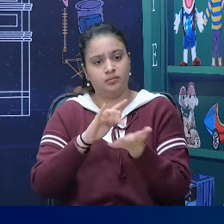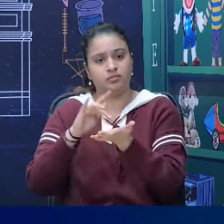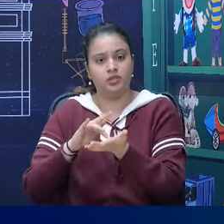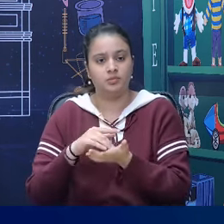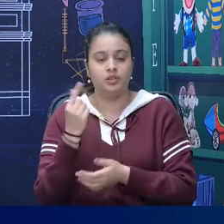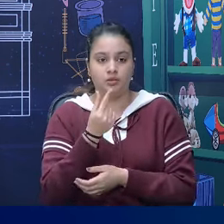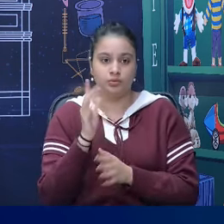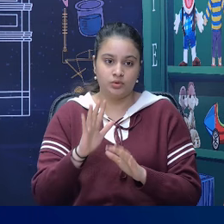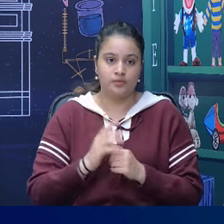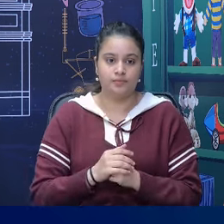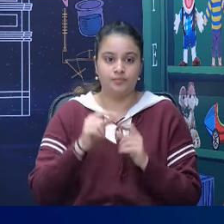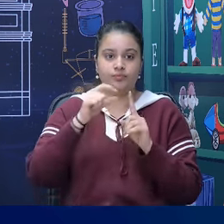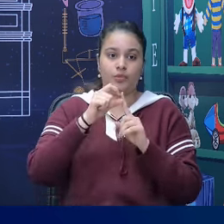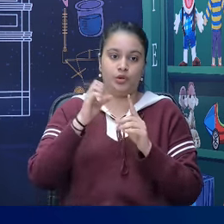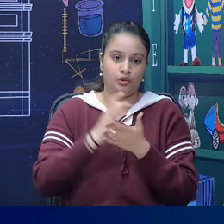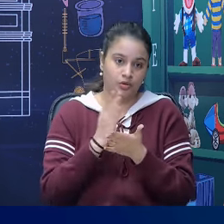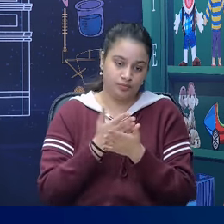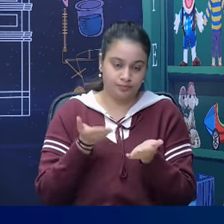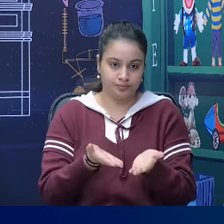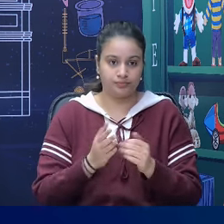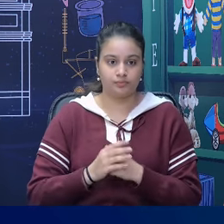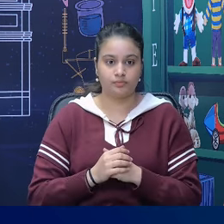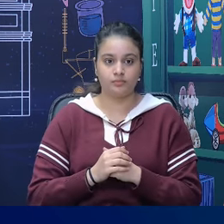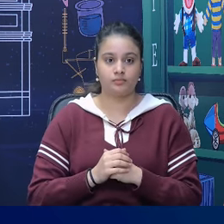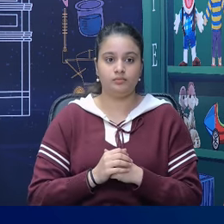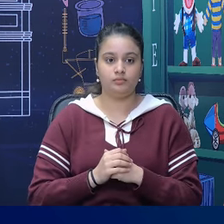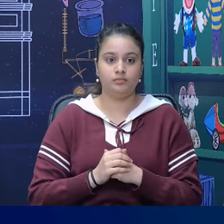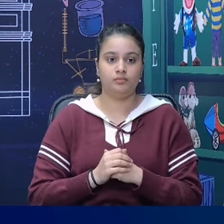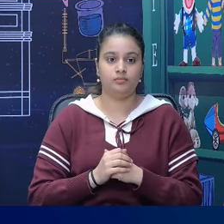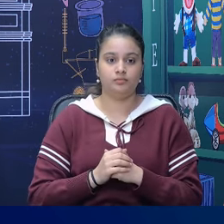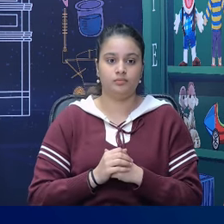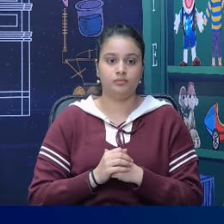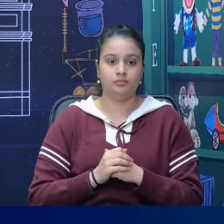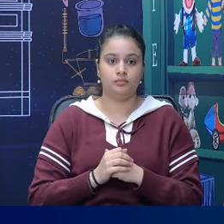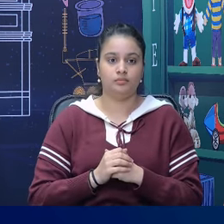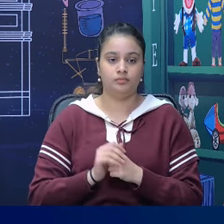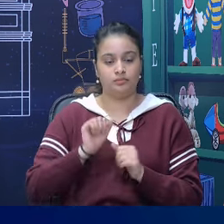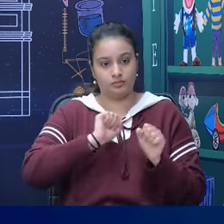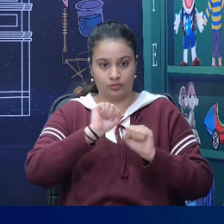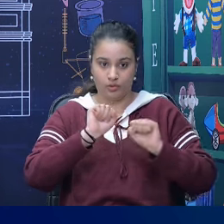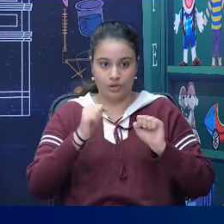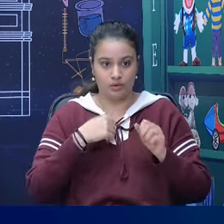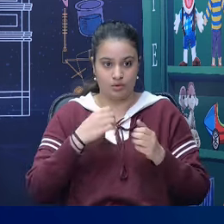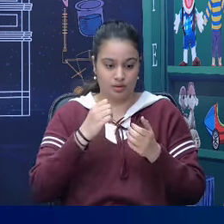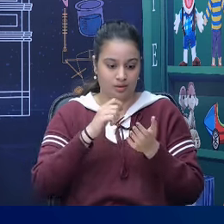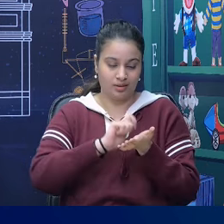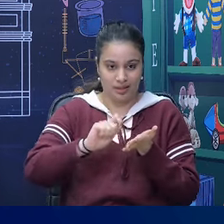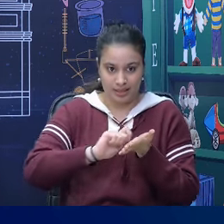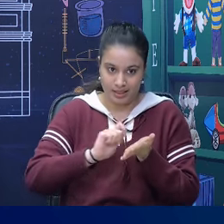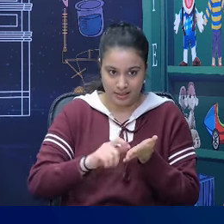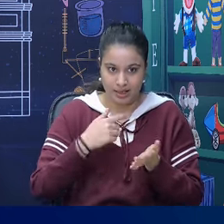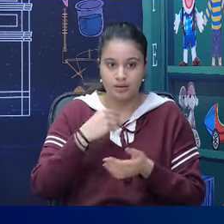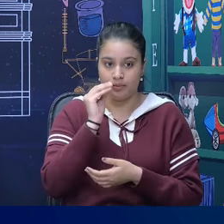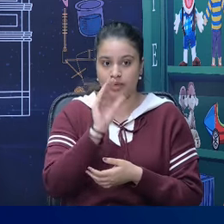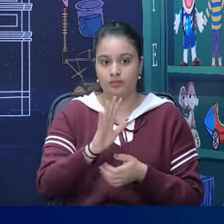अब चलते हैं पॉलिनो प जी तो पॉलिनो जब आप बात करते हैं आप कुछ एक्सप्रेशन लिखिए जैसे मैं आपको बताती